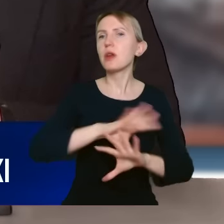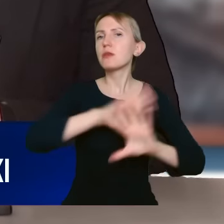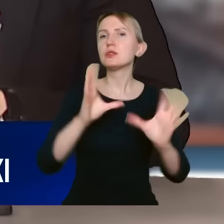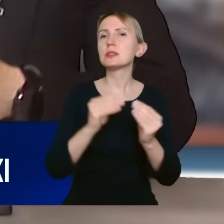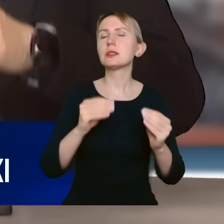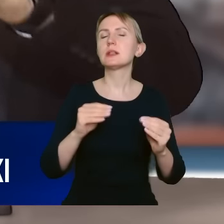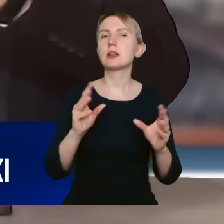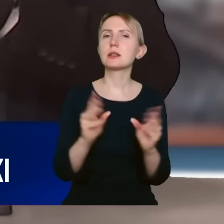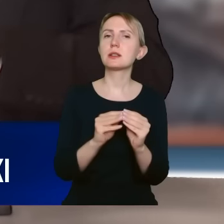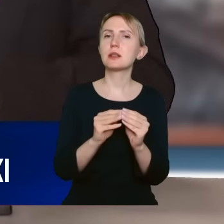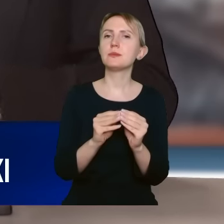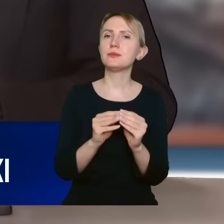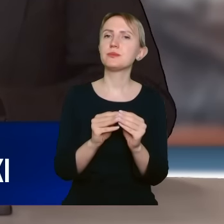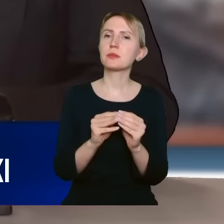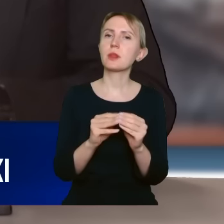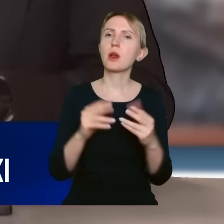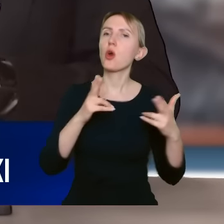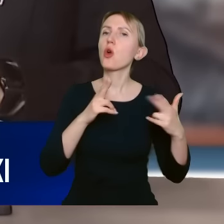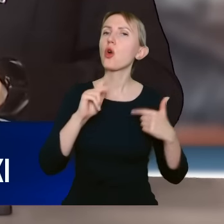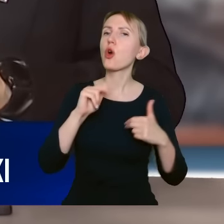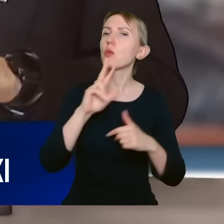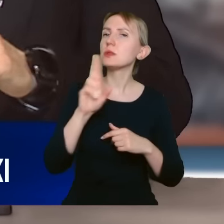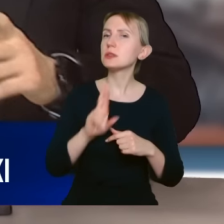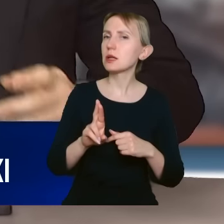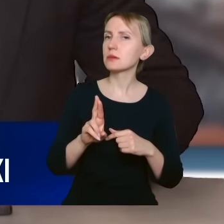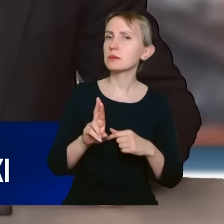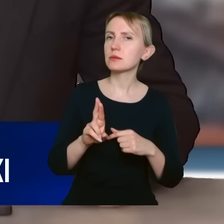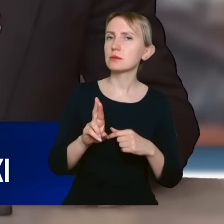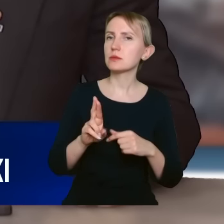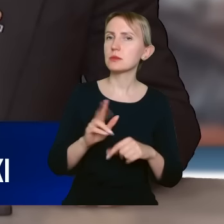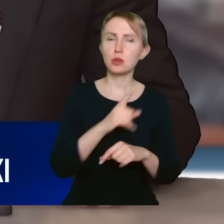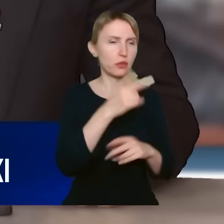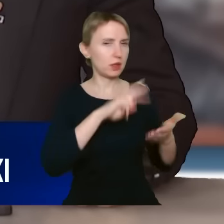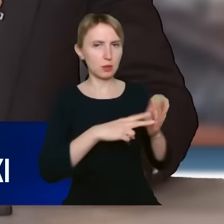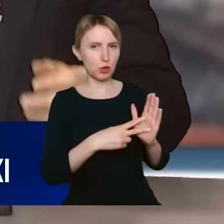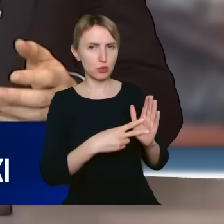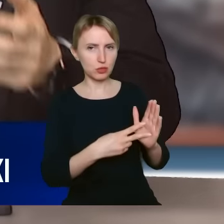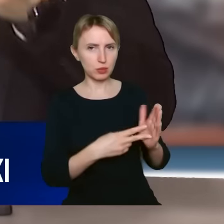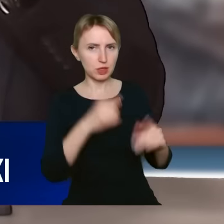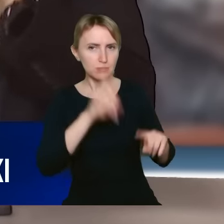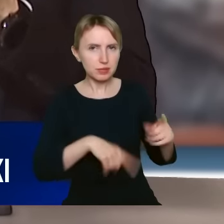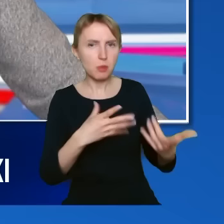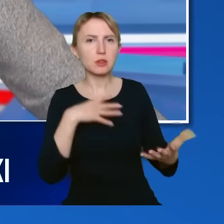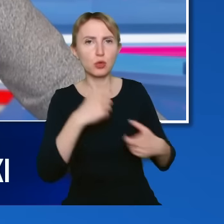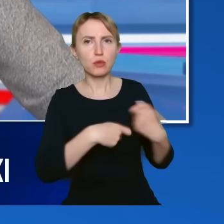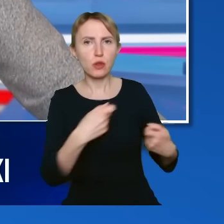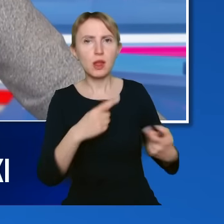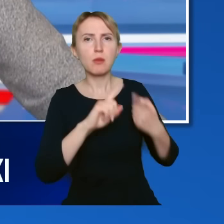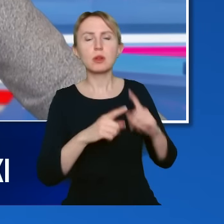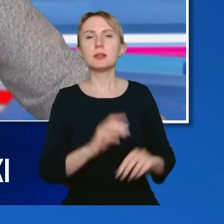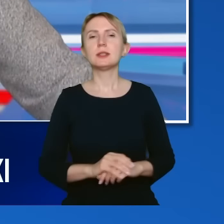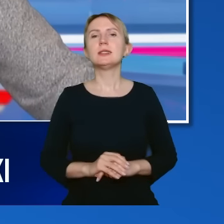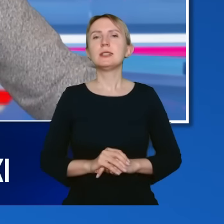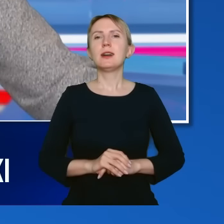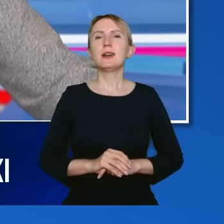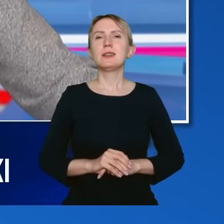zaczęło zagrażać polskiemu rynkowi, zamknęliśmy rynek. No, ale to nie przewidzieliście, że to zagraża? Nie, ale dobrze, ale naprawdę, panie pośle, czy ta polityka, Zielony